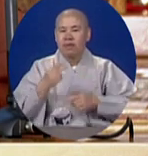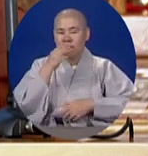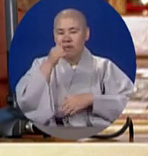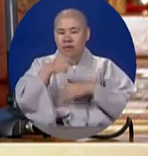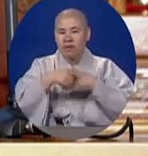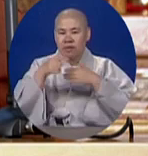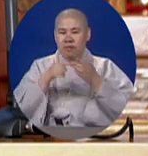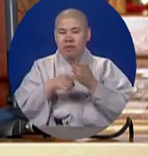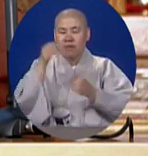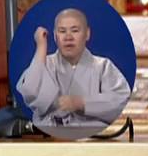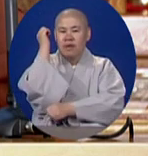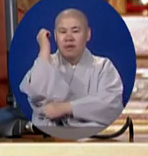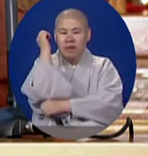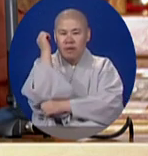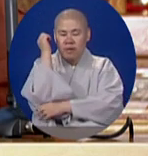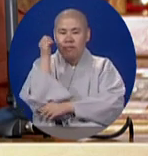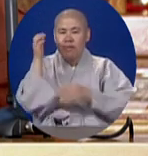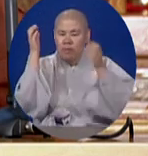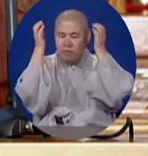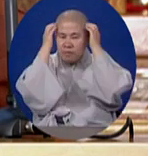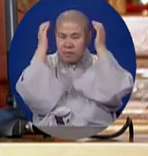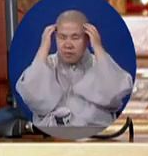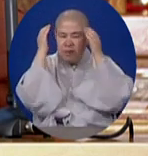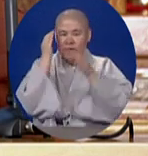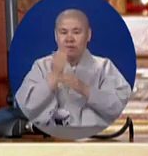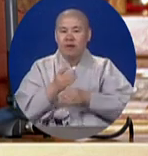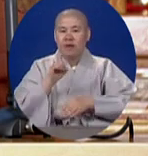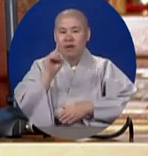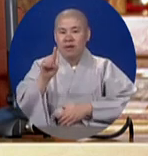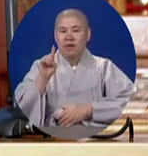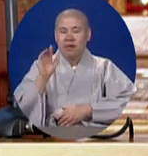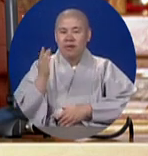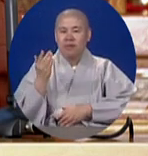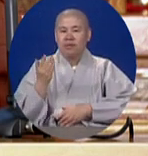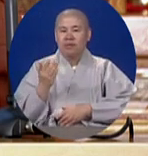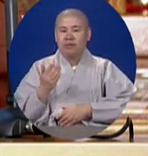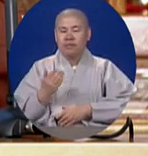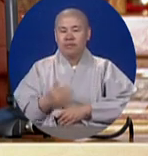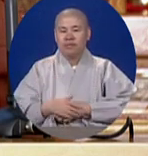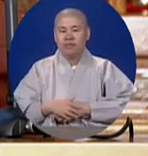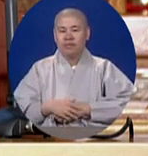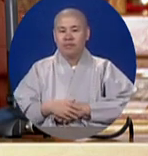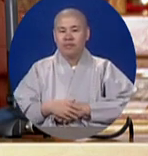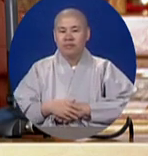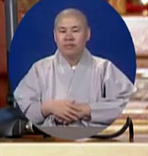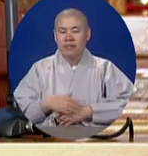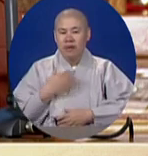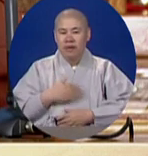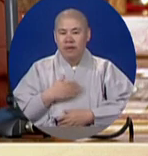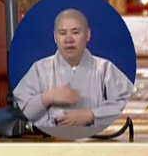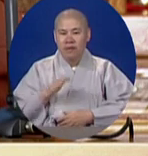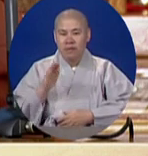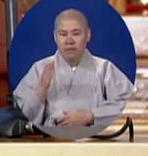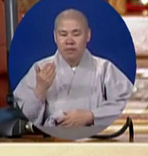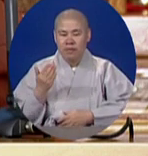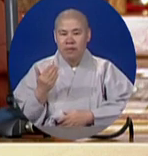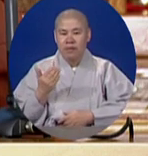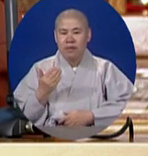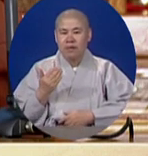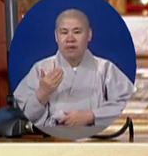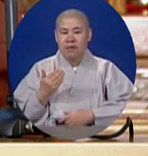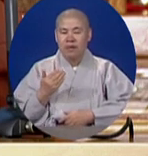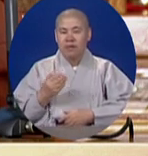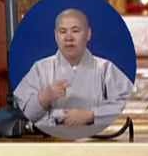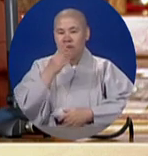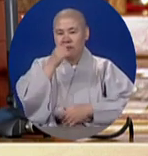중생심의 근본이에요. 그게 근본 번뇌 중에 하나가 있다 이 말이죠. 이게 중생심입니다. 이걸 알아야 돼요.